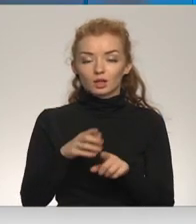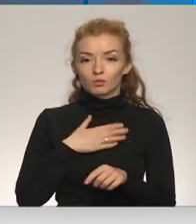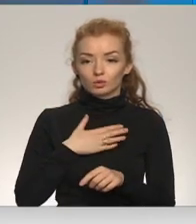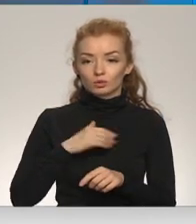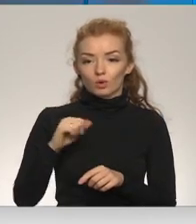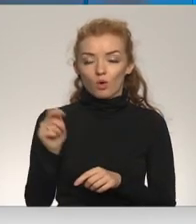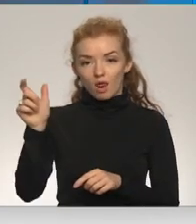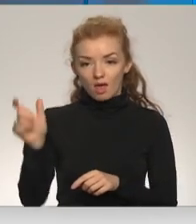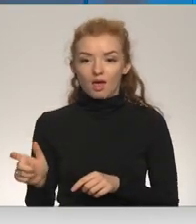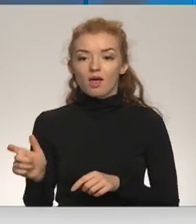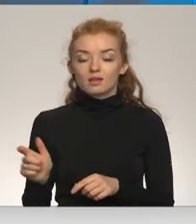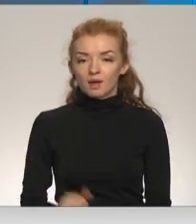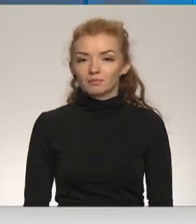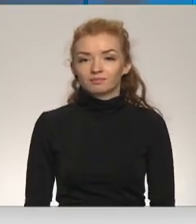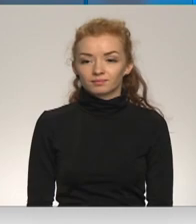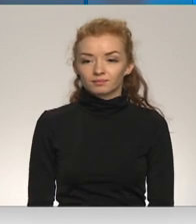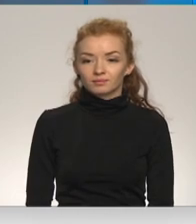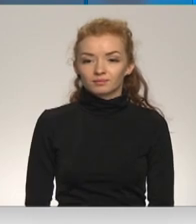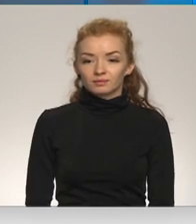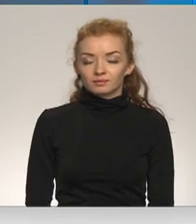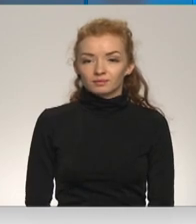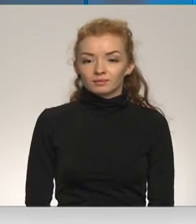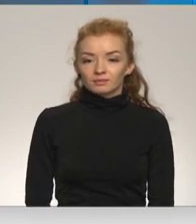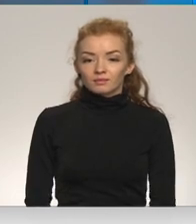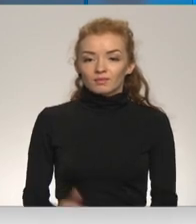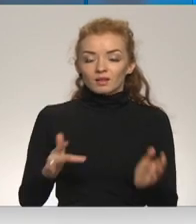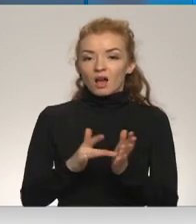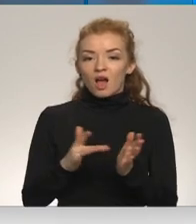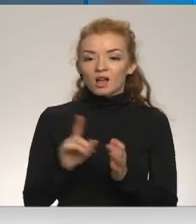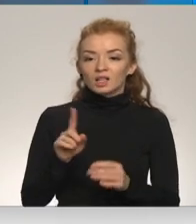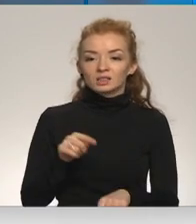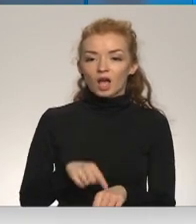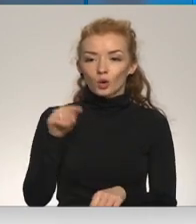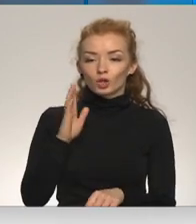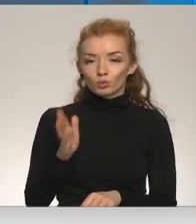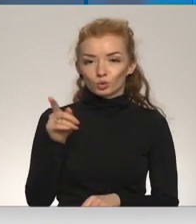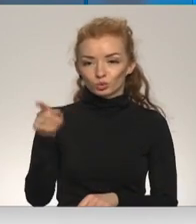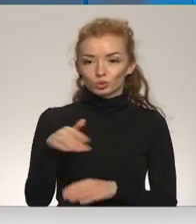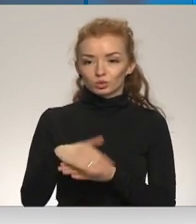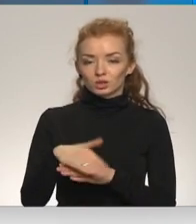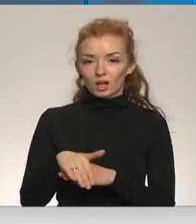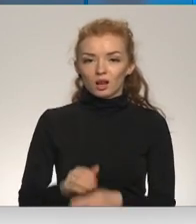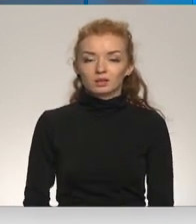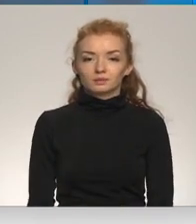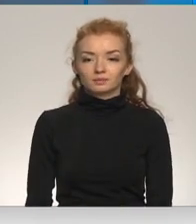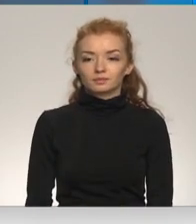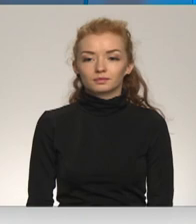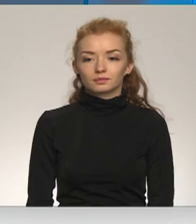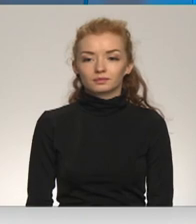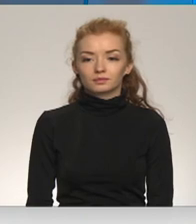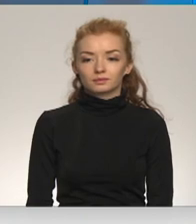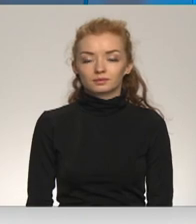kolēģi Madara Līcīte, kas pievienojas mums tiešādē. Sveika, Madara! Kāda ir sajūta tur būt uz ielas?